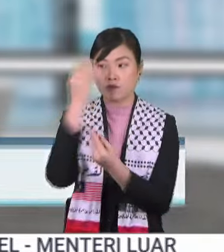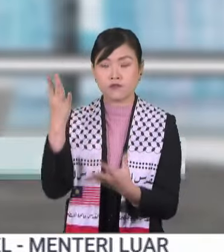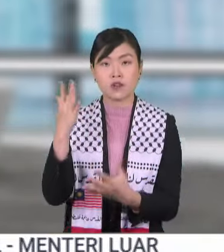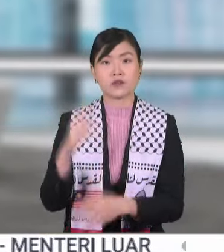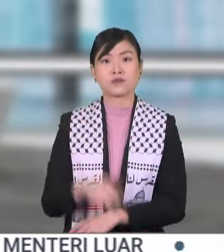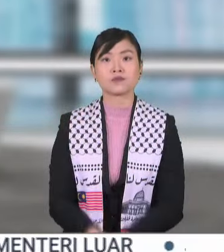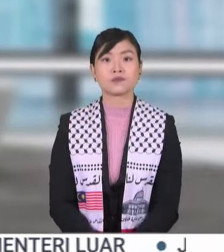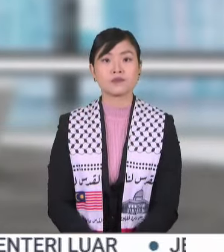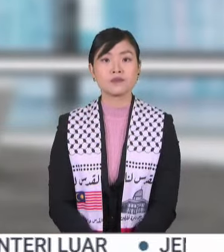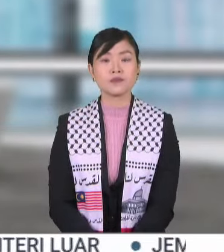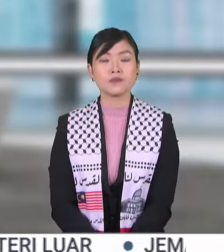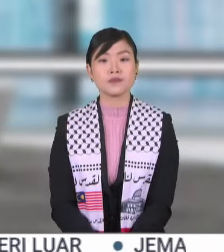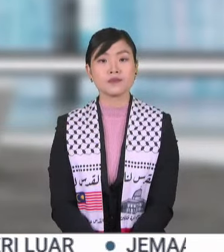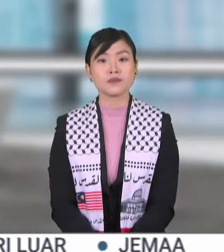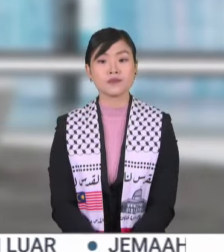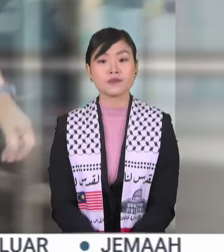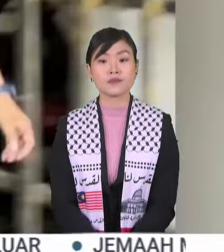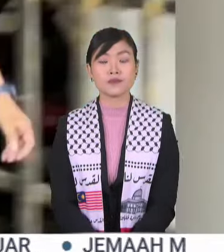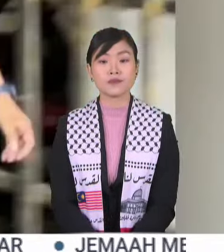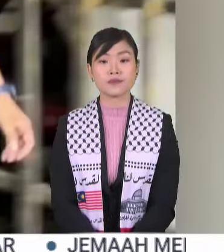Nor Aini yusof